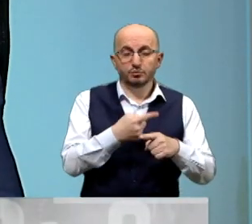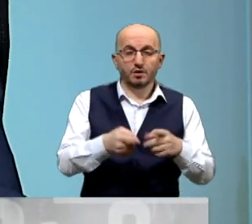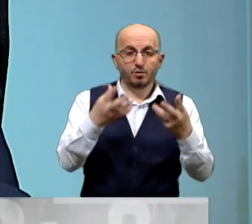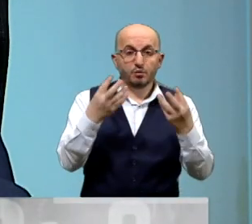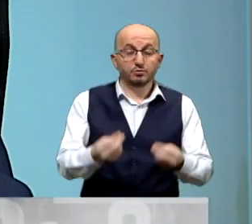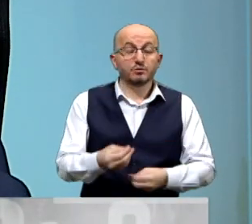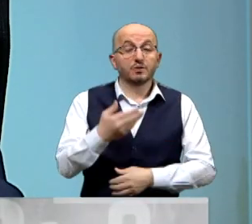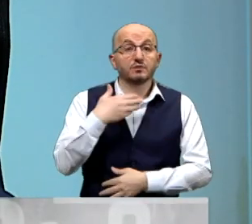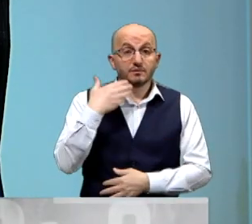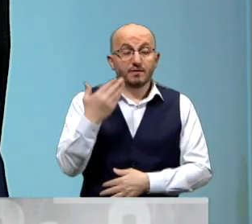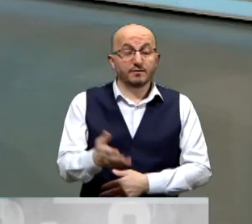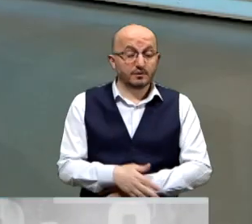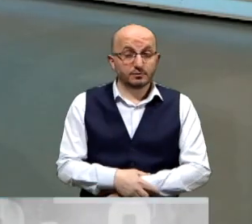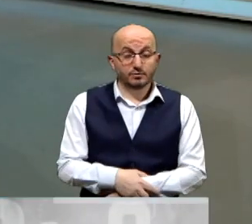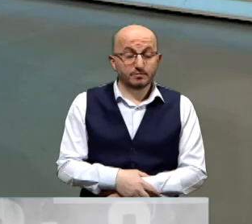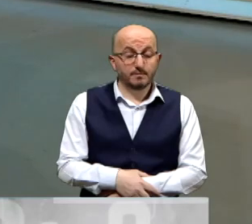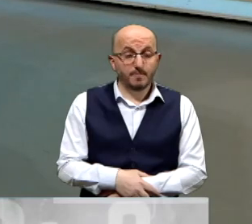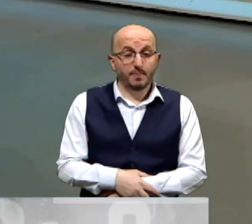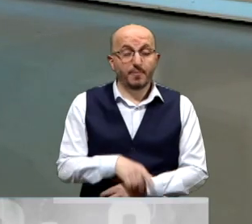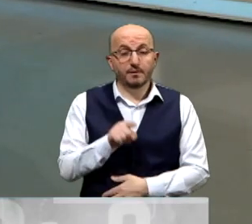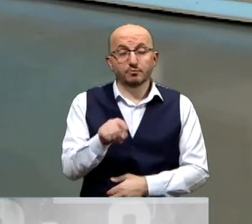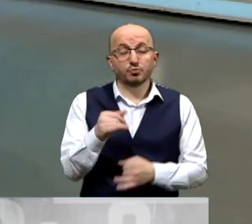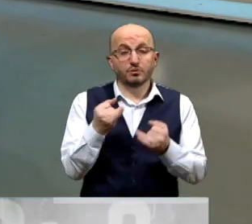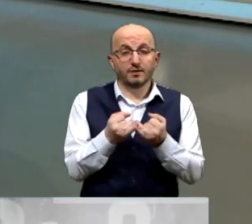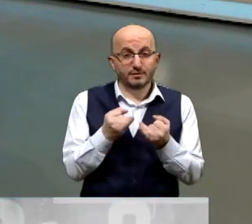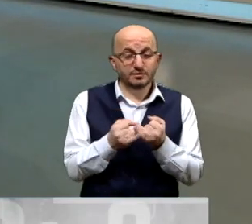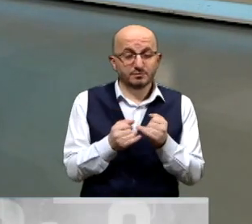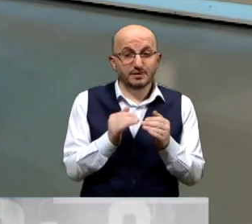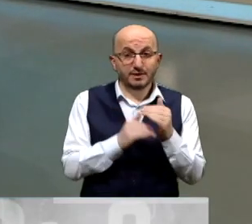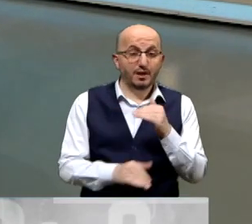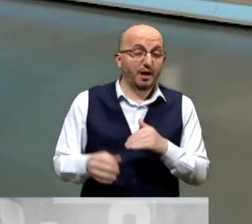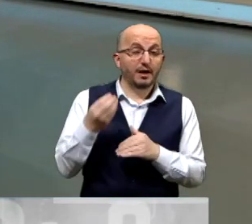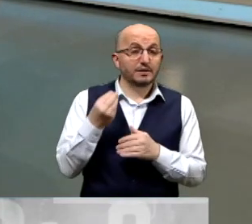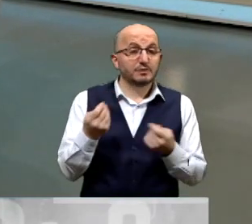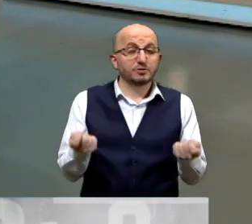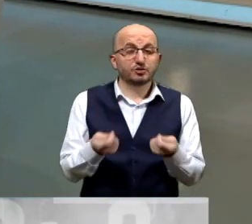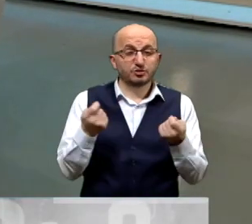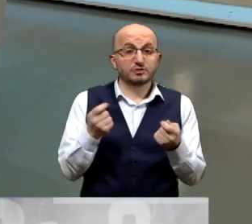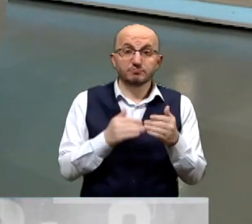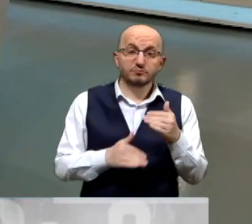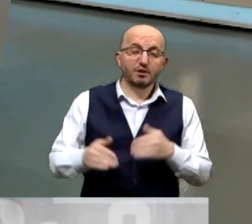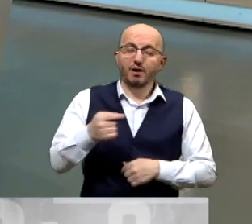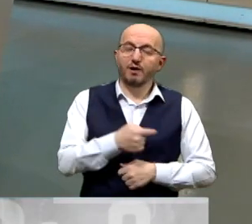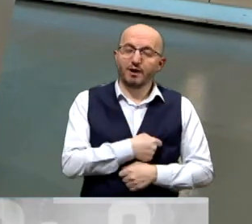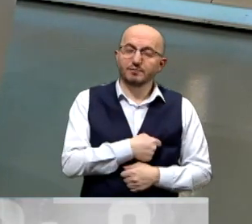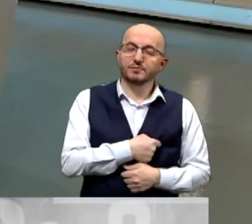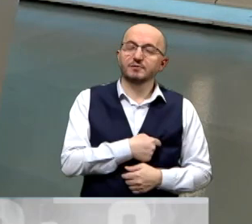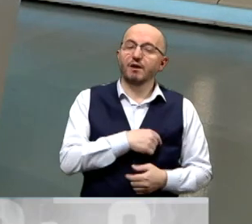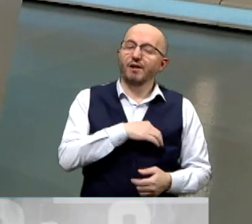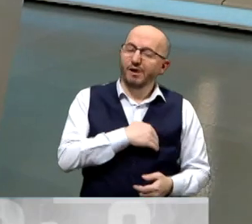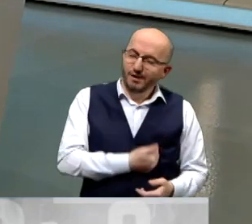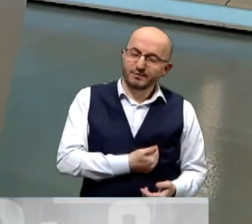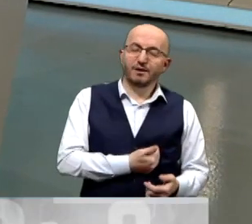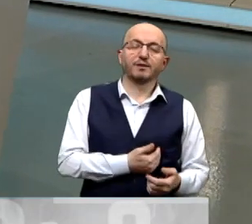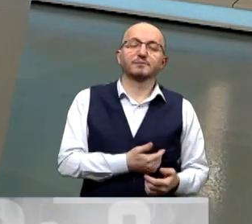olduklarını ifade ediyor bakımdan Bu kardeşimiz daha iyi bir iş daha böyle kalbine yatan gönlüne yatan